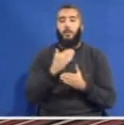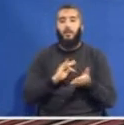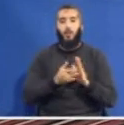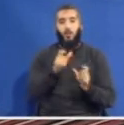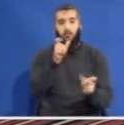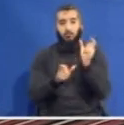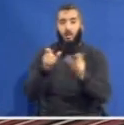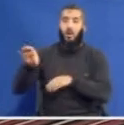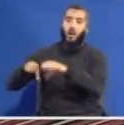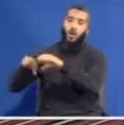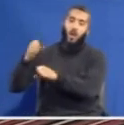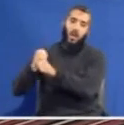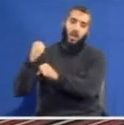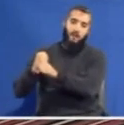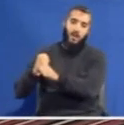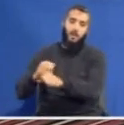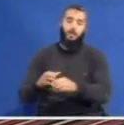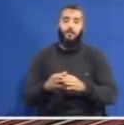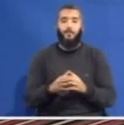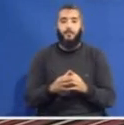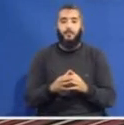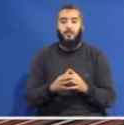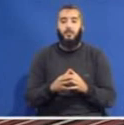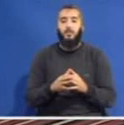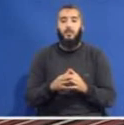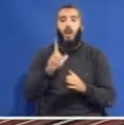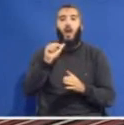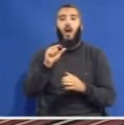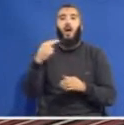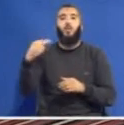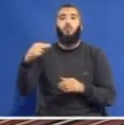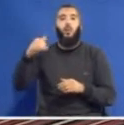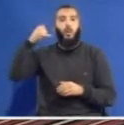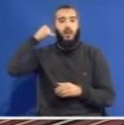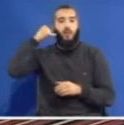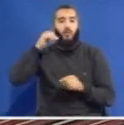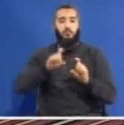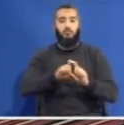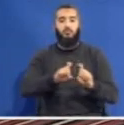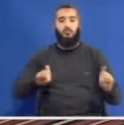وخلفك عبر هذا الفضاء. أرقام التواصل كما هي على الشاشة: